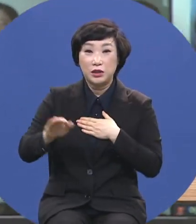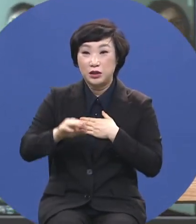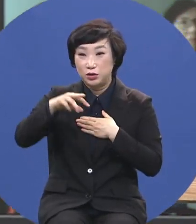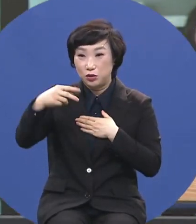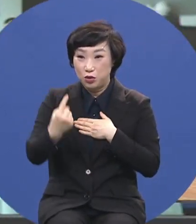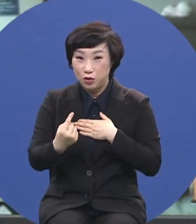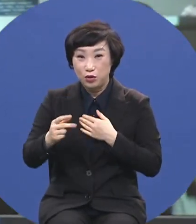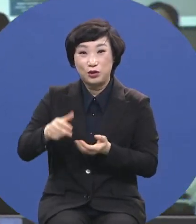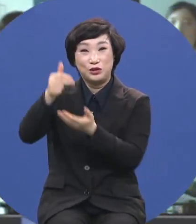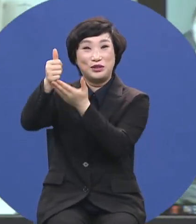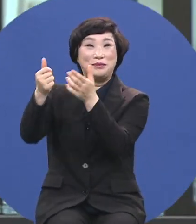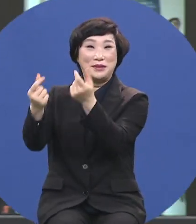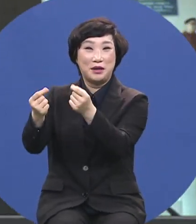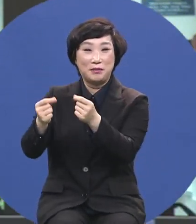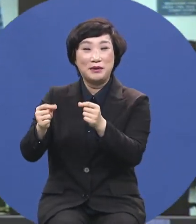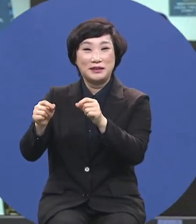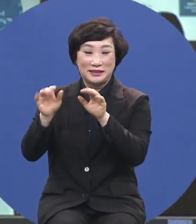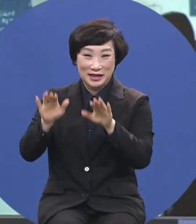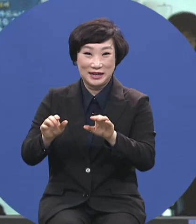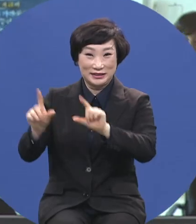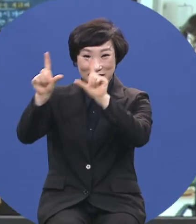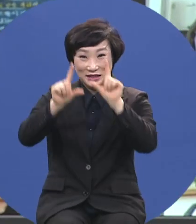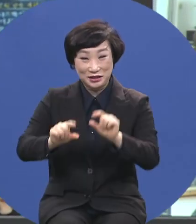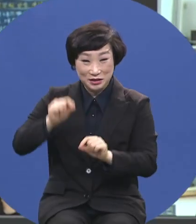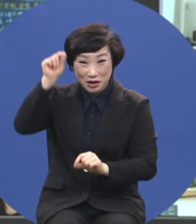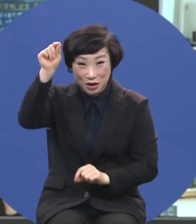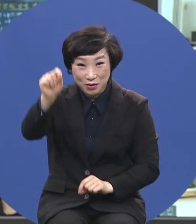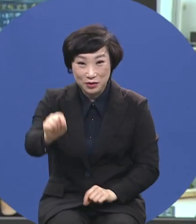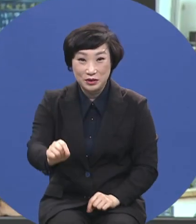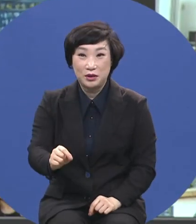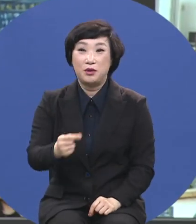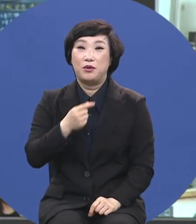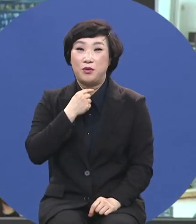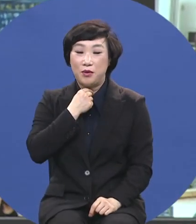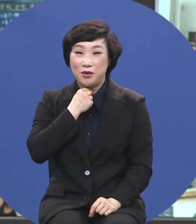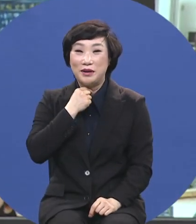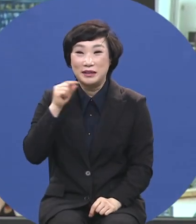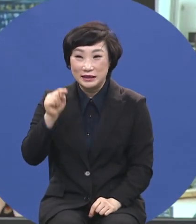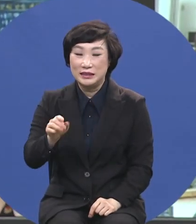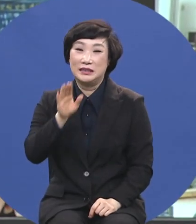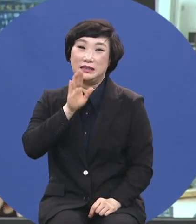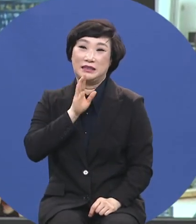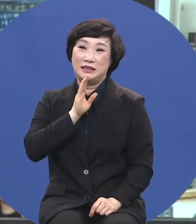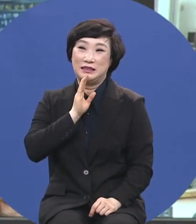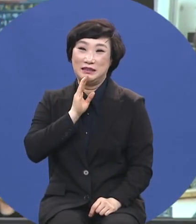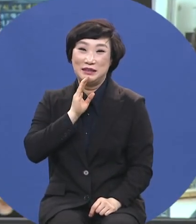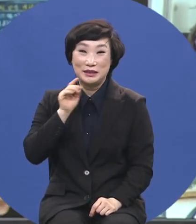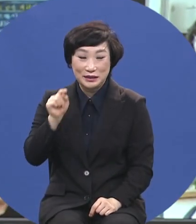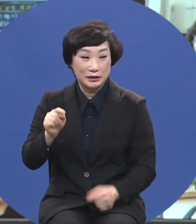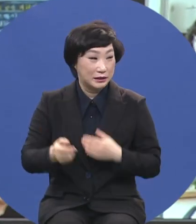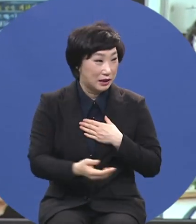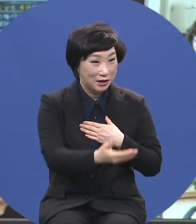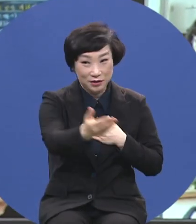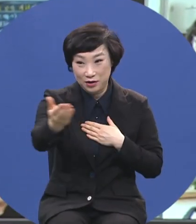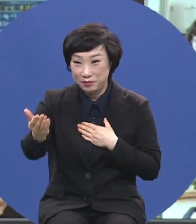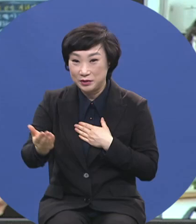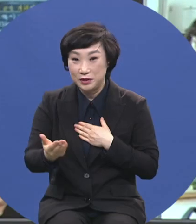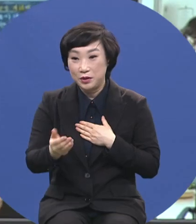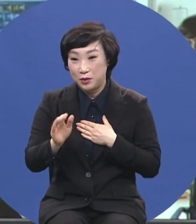주님처럼 영원히 살기를 원하셨던 그 진실이